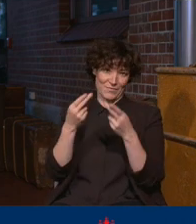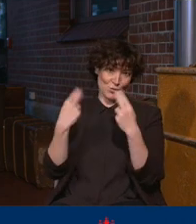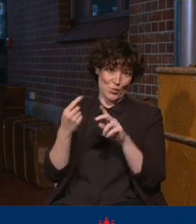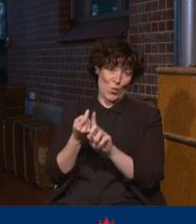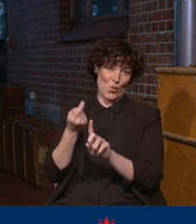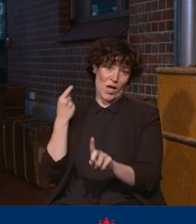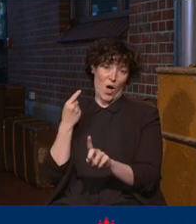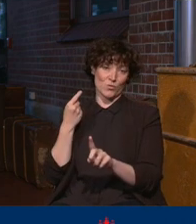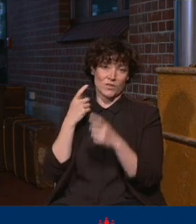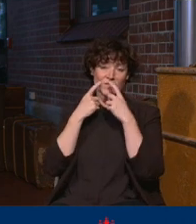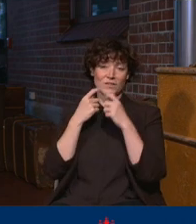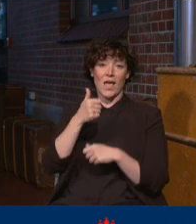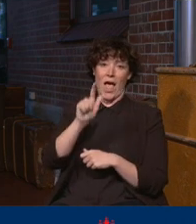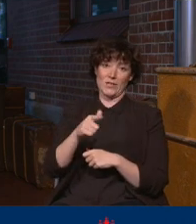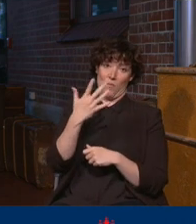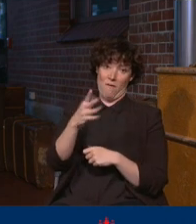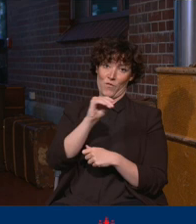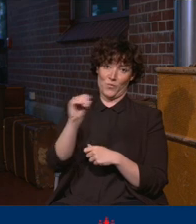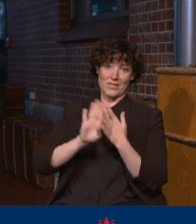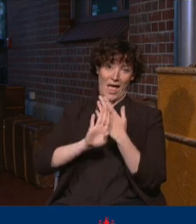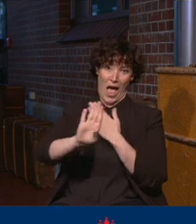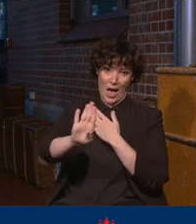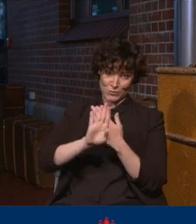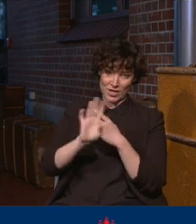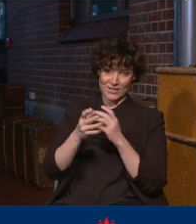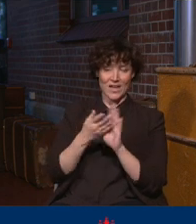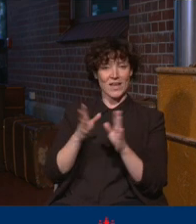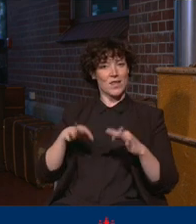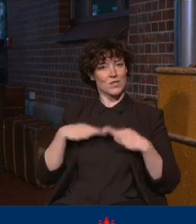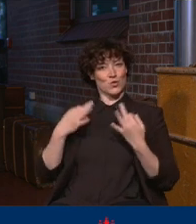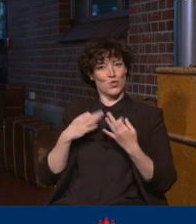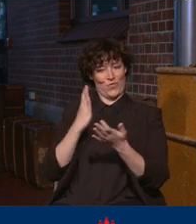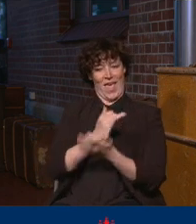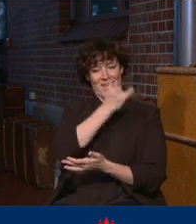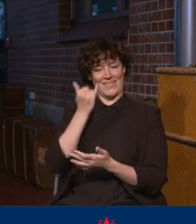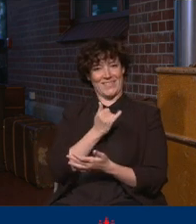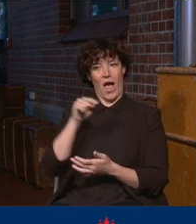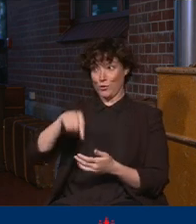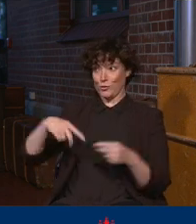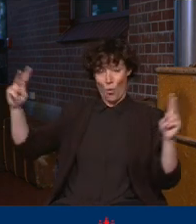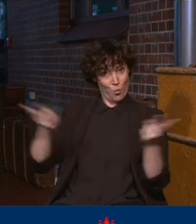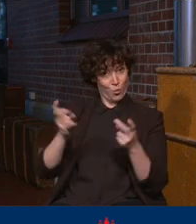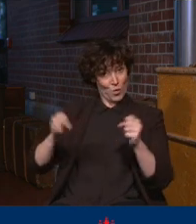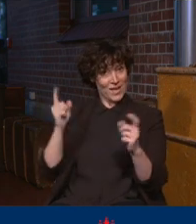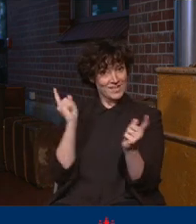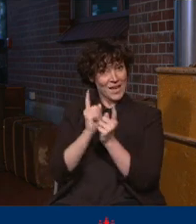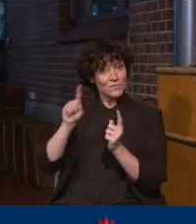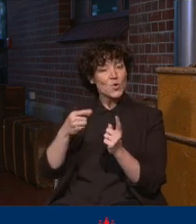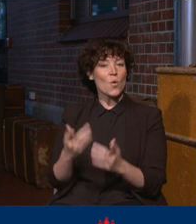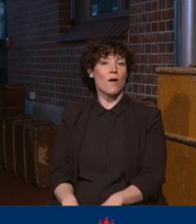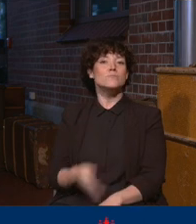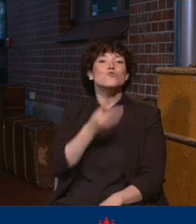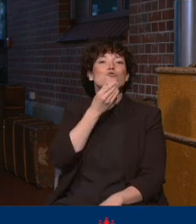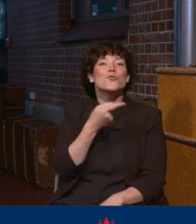eineinhalb meter abstand dann kommen wir vielleicht gesund ende des jahres wieder in so einem format auch zusammen schön dass sie hier waren